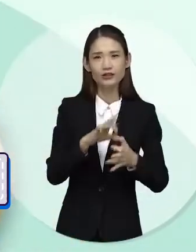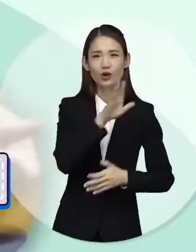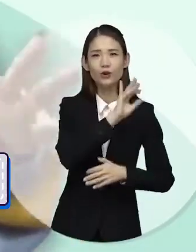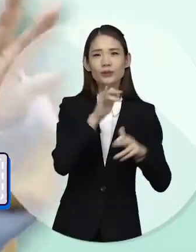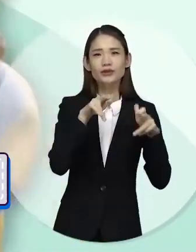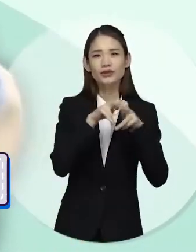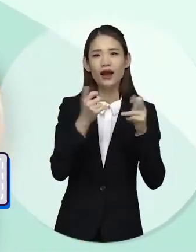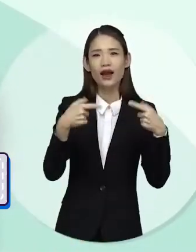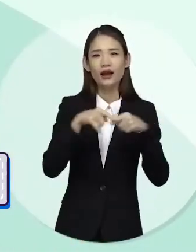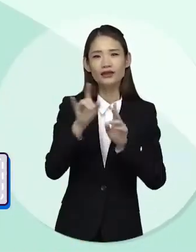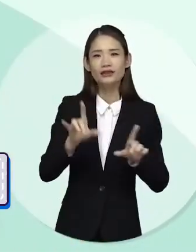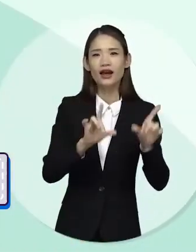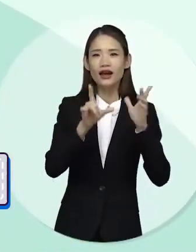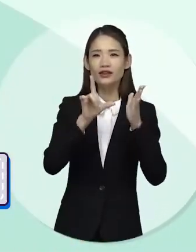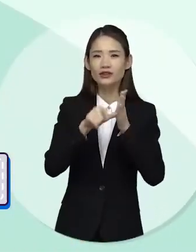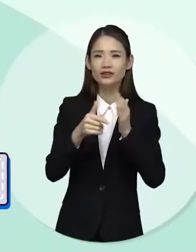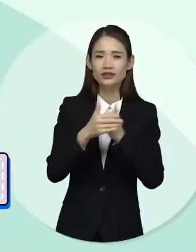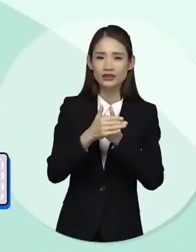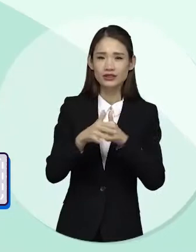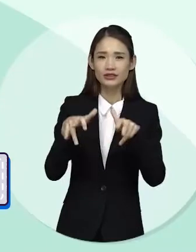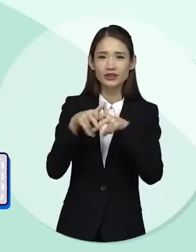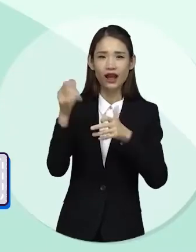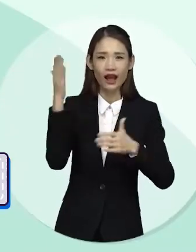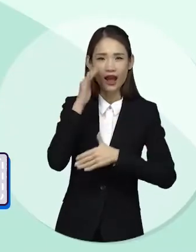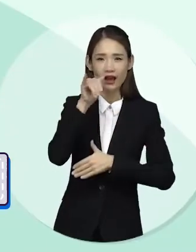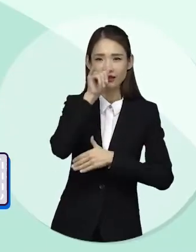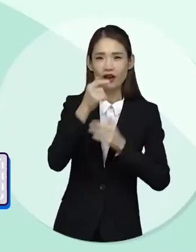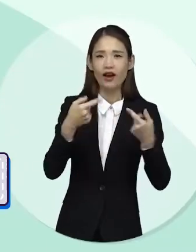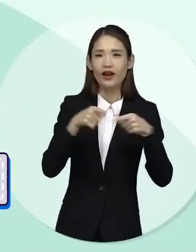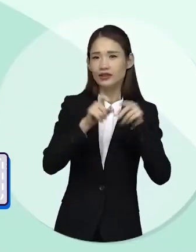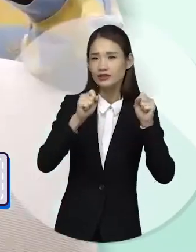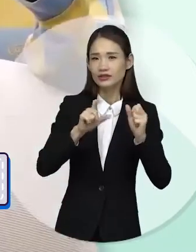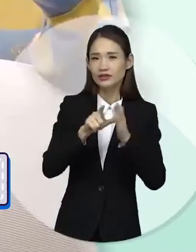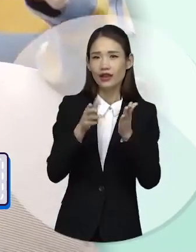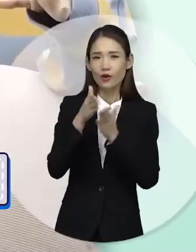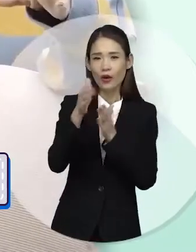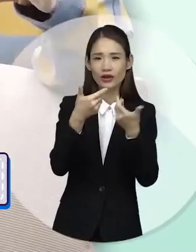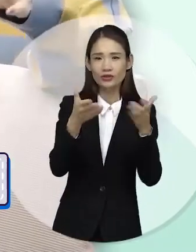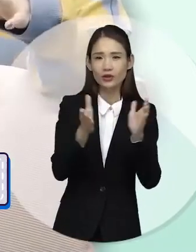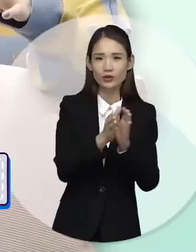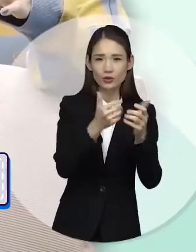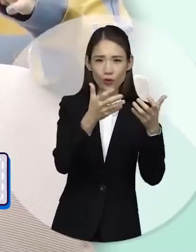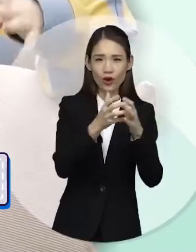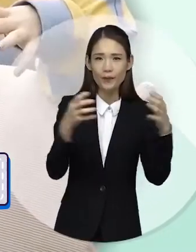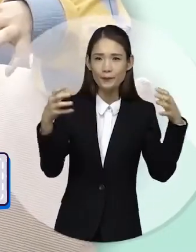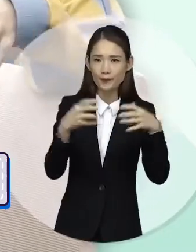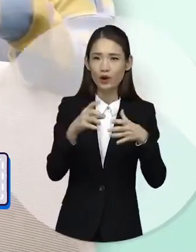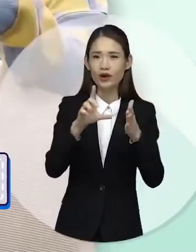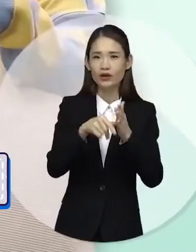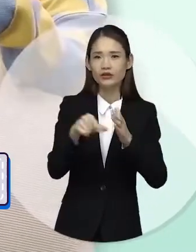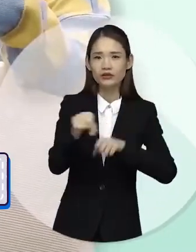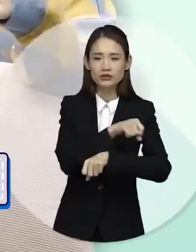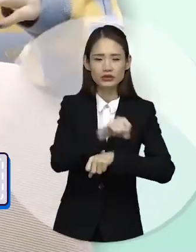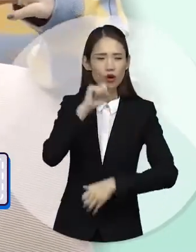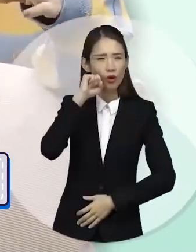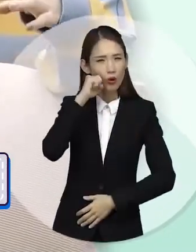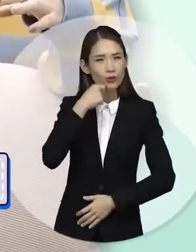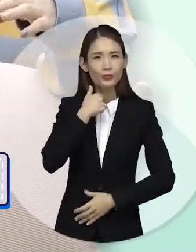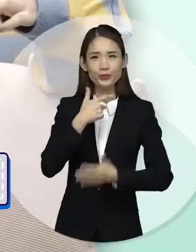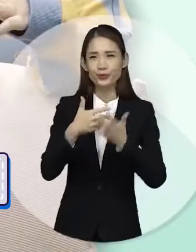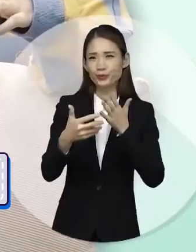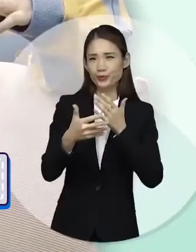계속해서 비장애인들끼리만 살아오신 분들이면 장애 학생이 있을 때 과 전공이나 동아리에서 모임 잡을 때 특히